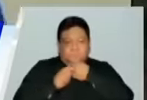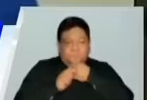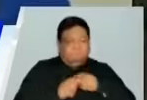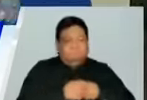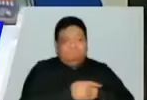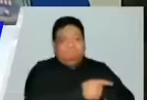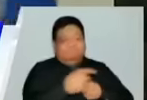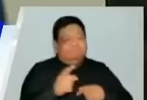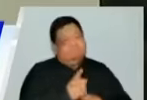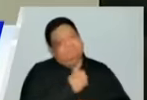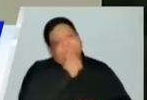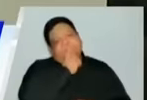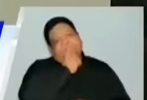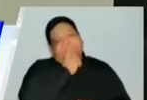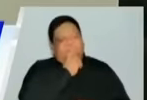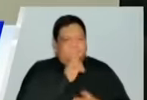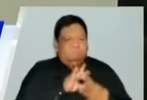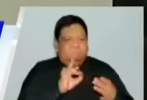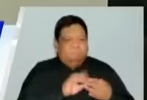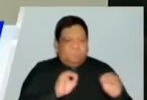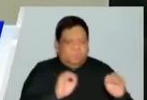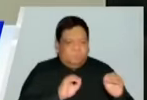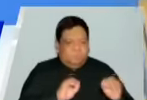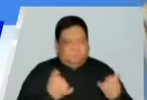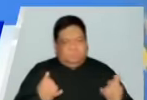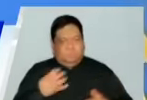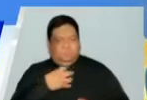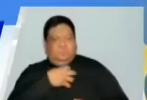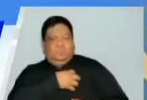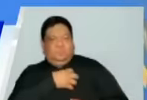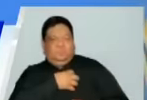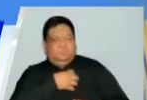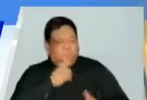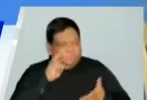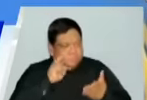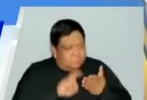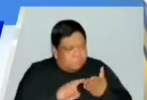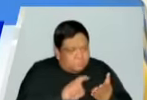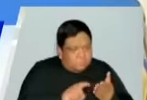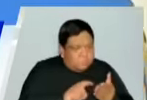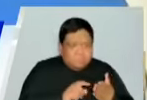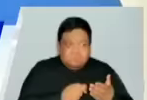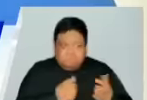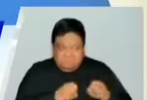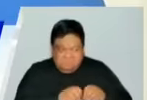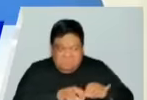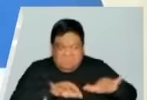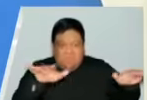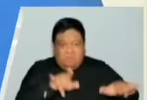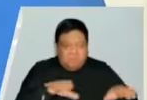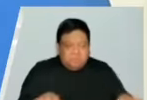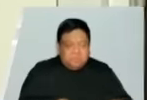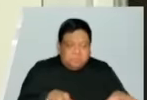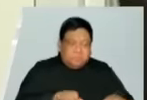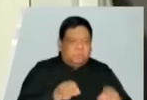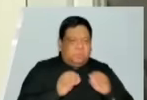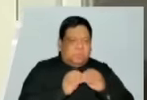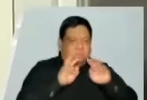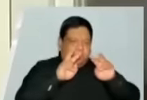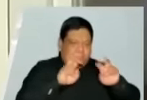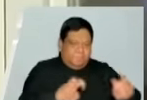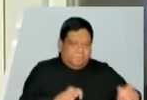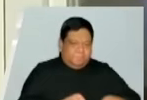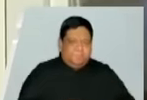kanila. Iimbestigahan pa ng CIDG-NCR kung gaano kalawak at katalamak ang kanilang operasyon. Para sa GMA Integrated News, Bam